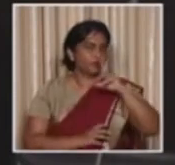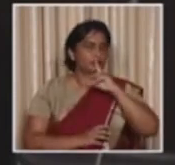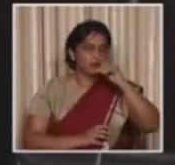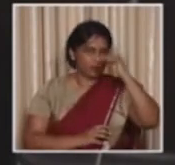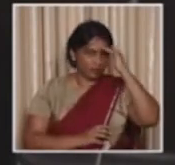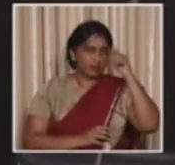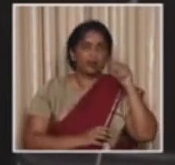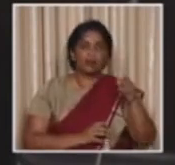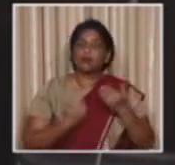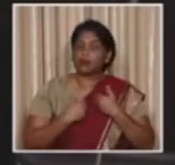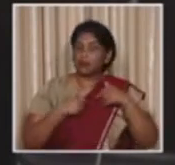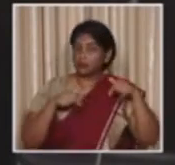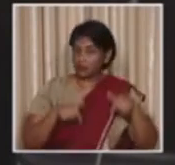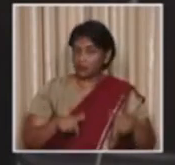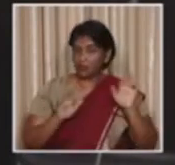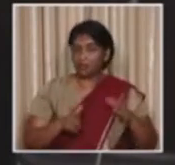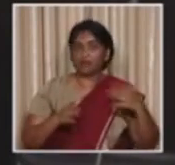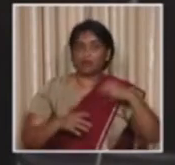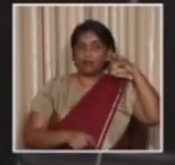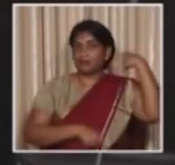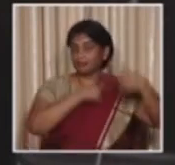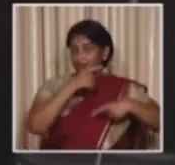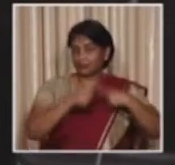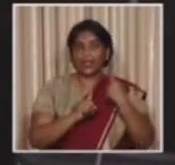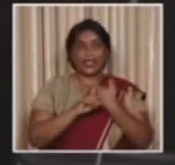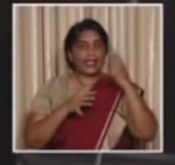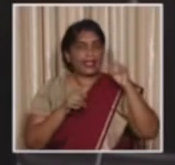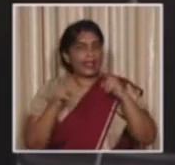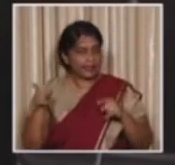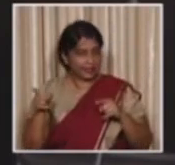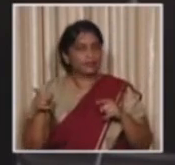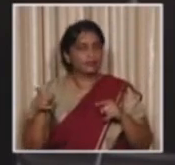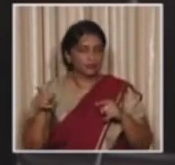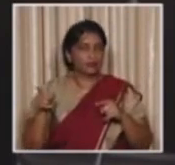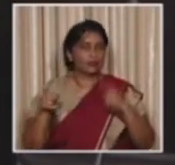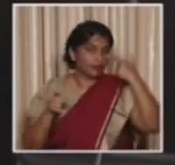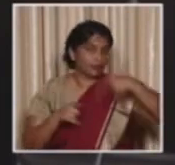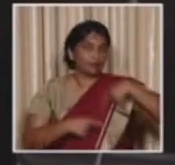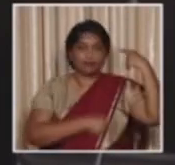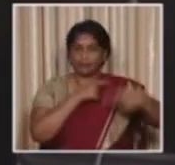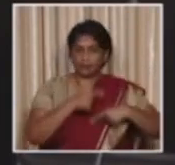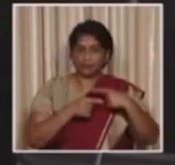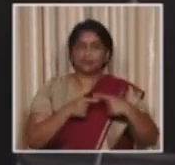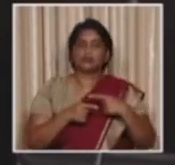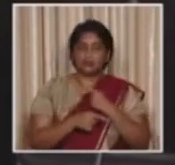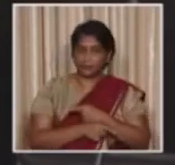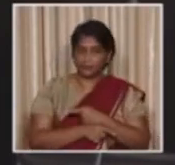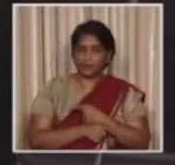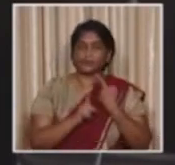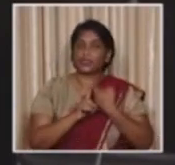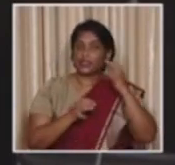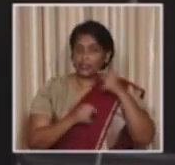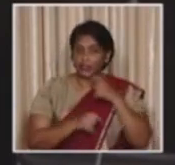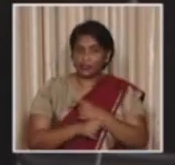කතානායකතුමනි අපිට දැනට තියෙන තාප බලාගාර ගත්තොත් කැලණිතිස්ස වැනි තාප බලාගාර අපේ තියෙන වාජ්‍යක ගත්තොත් කැලණිතිස්ස